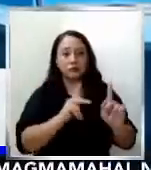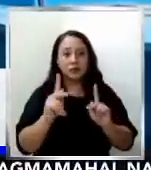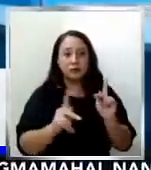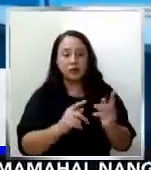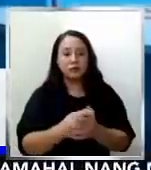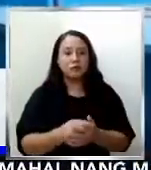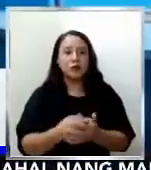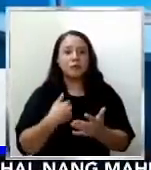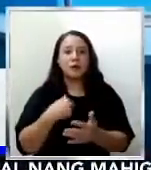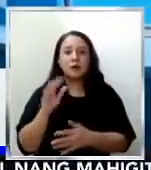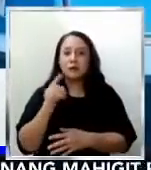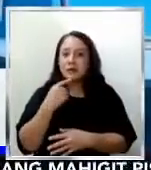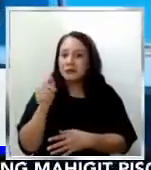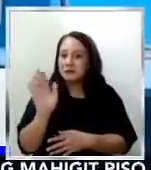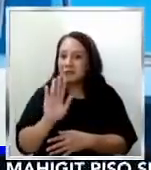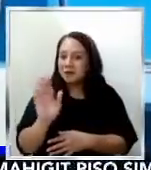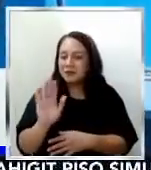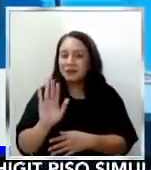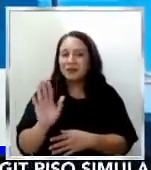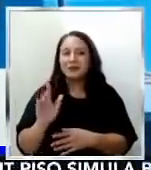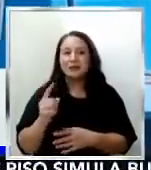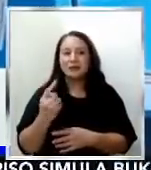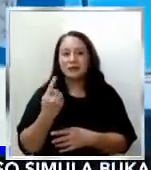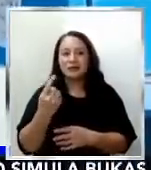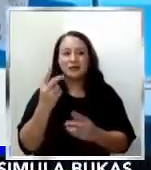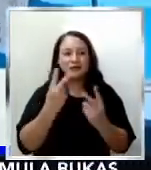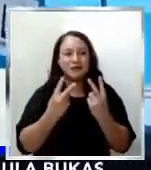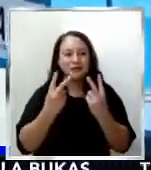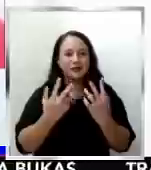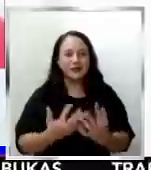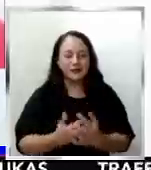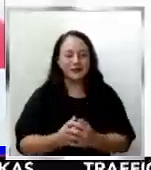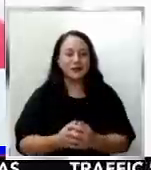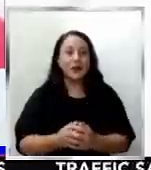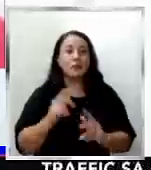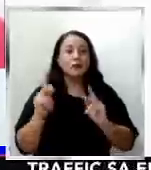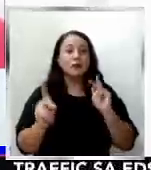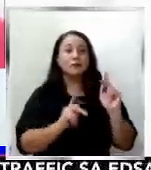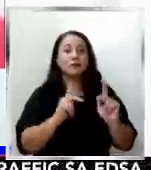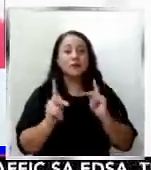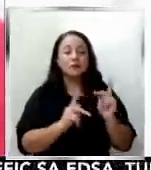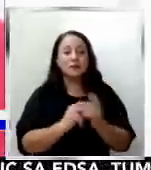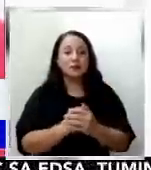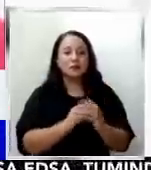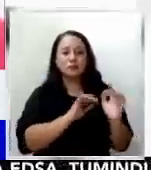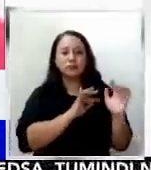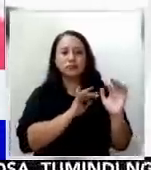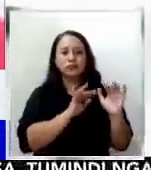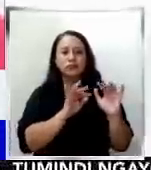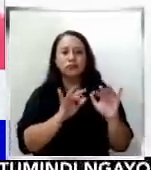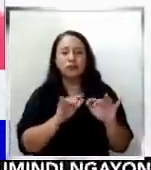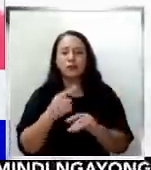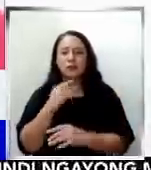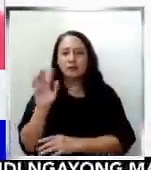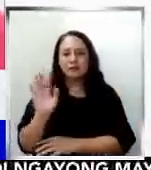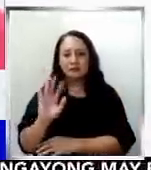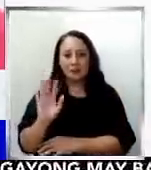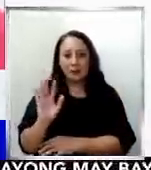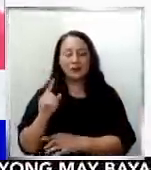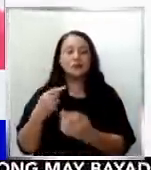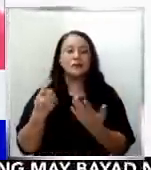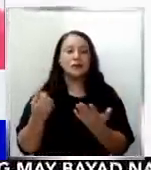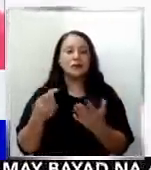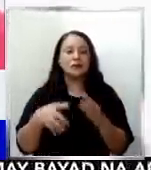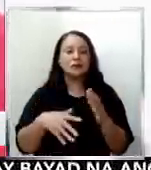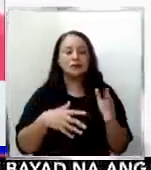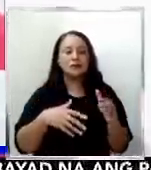magpaalam sa natatanging bisita. Yung mga tao na nagkukumpulan doon ay nagpapaalam habang inilalabas po natin